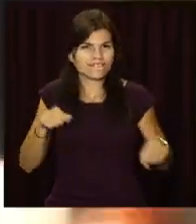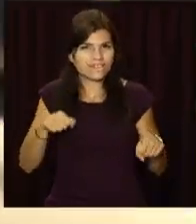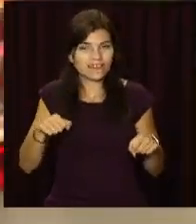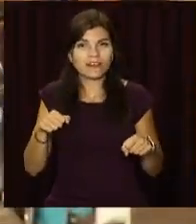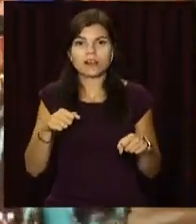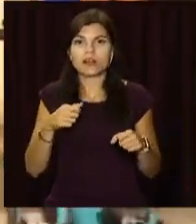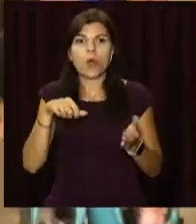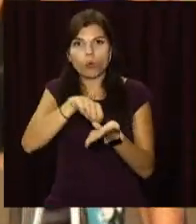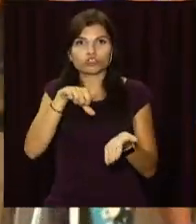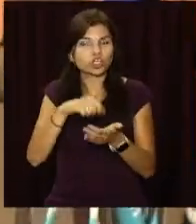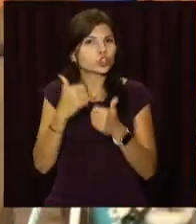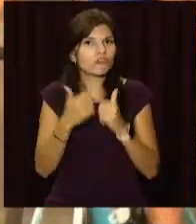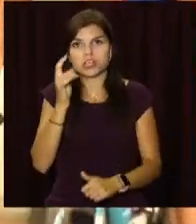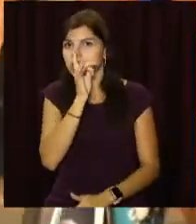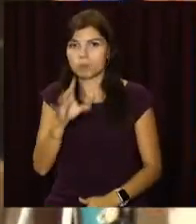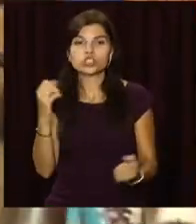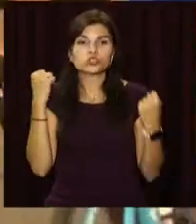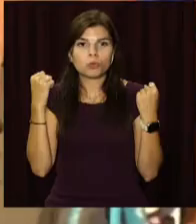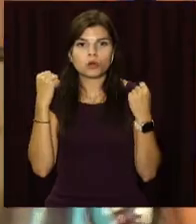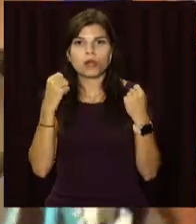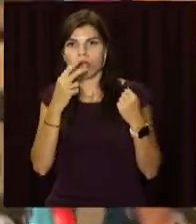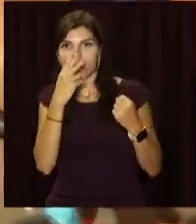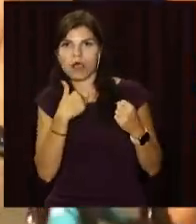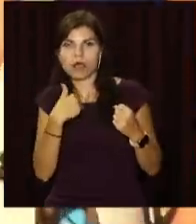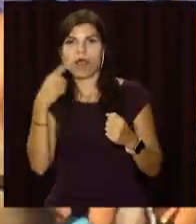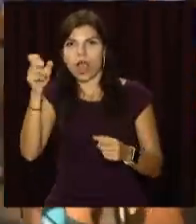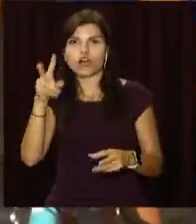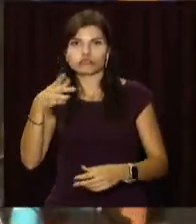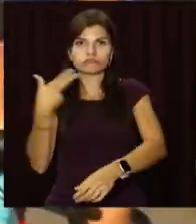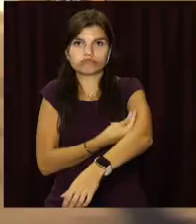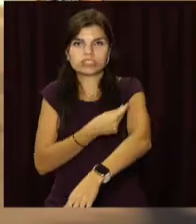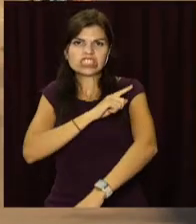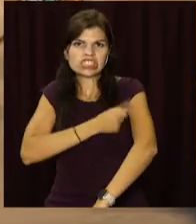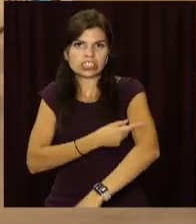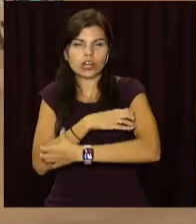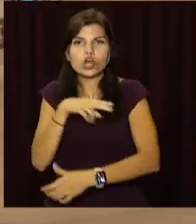не братиме участь у змаганнях. Спортсменку підозрюють у вживанні допінгу,